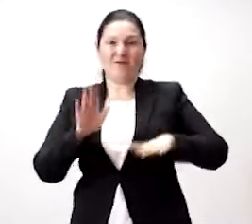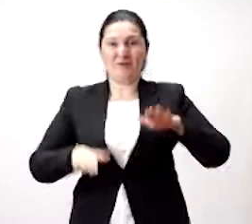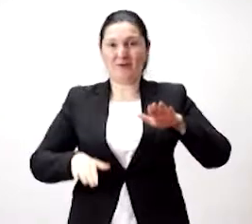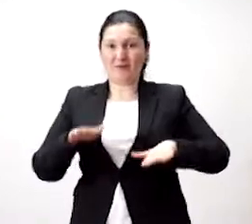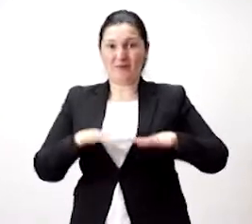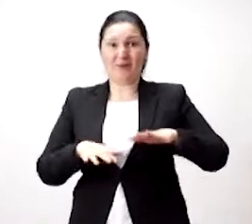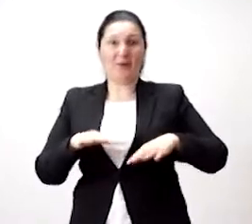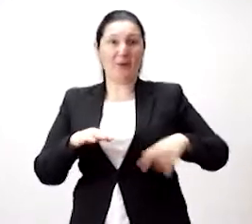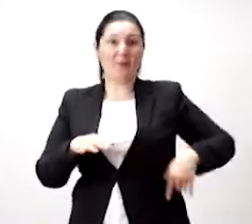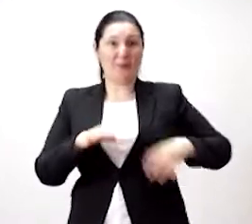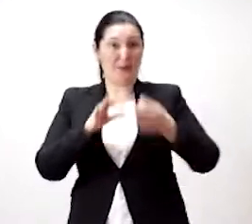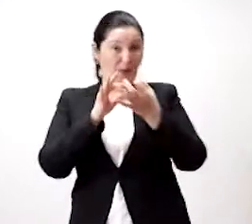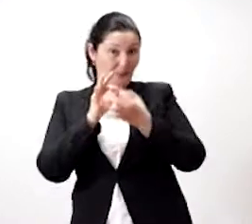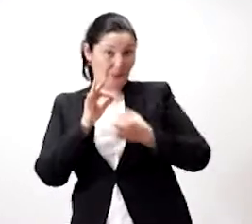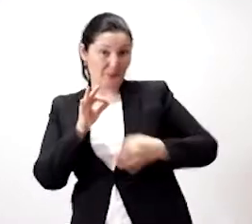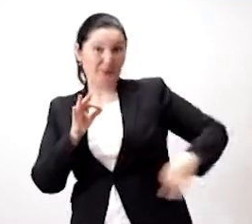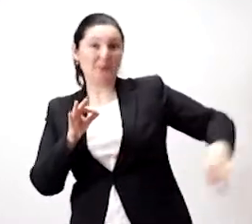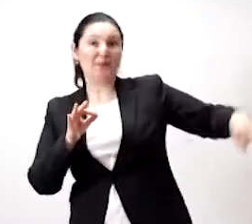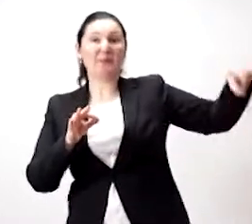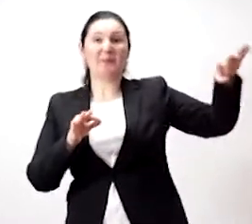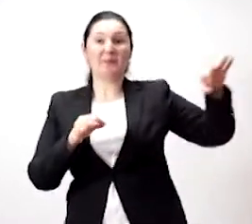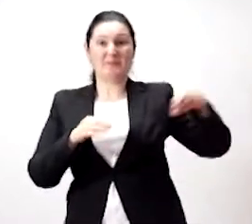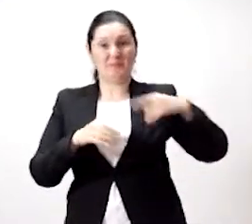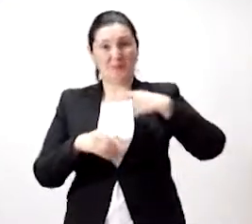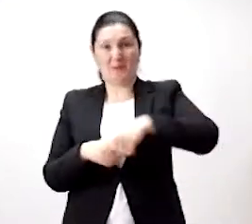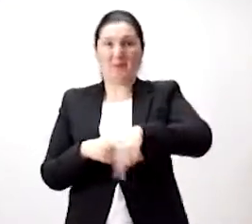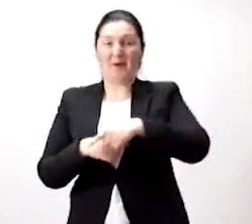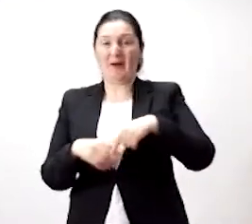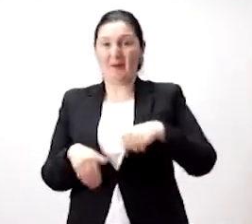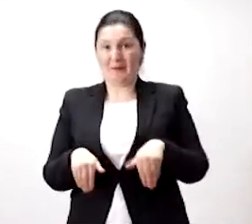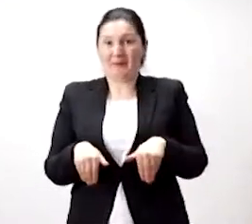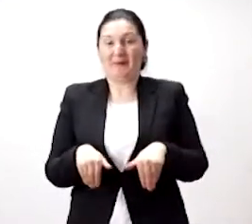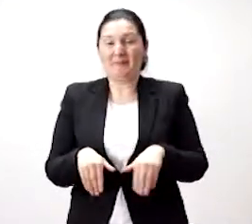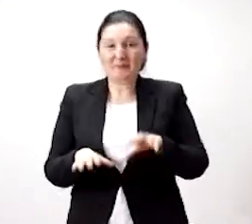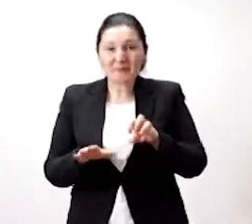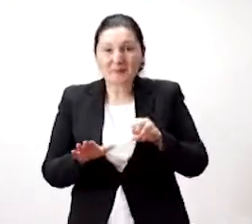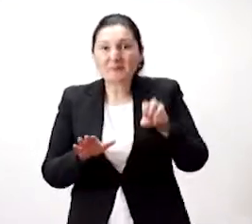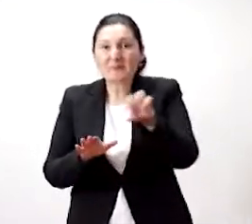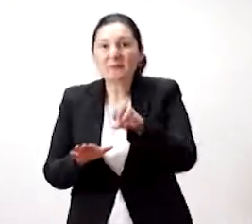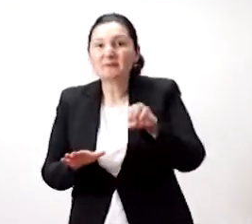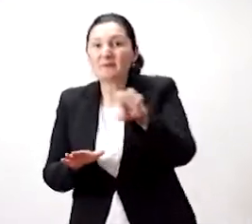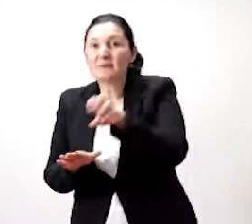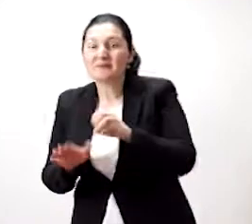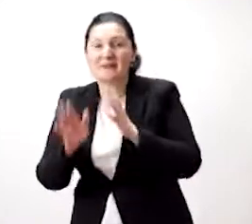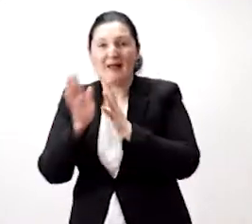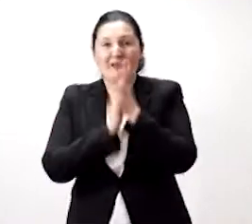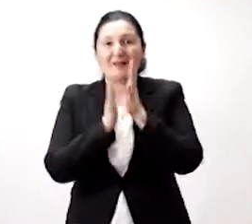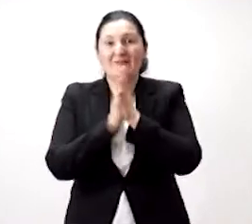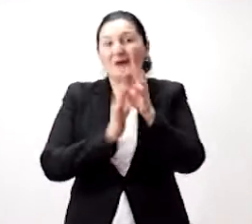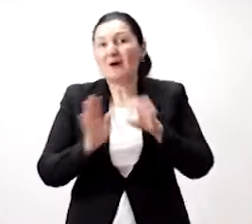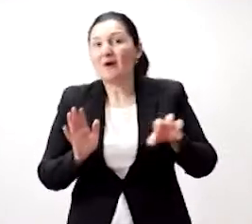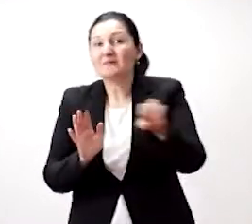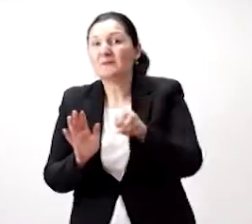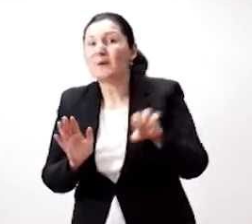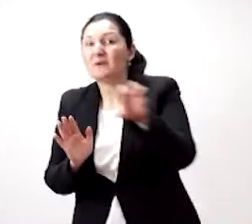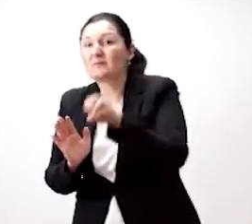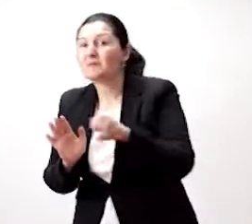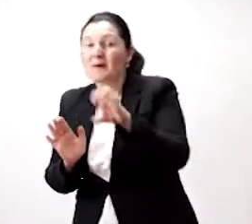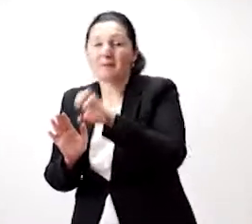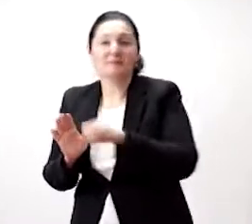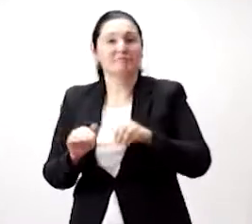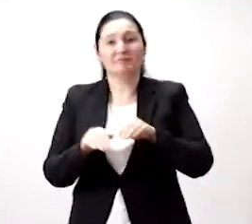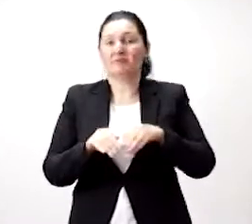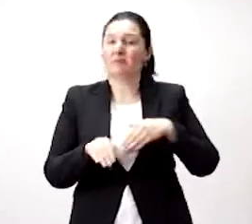думи дарозу пурқувватам такья карда роз меистам. Алаф мехӯрам. Ха, ногуфта намонад. Мо